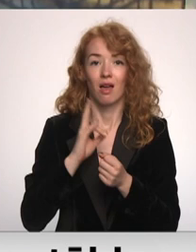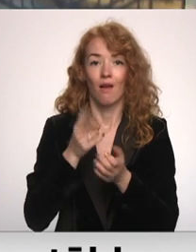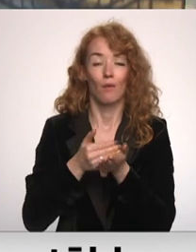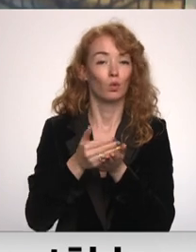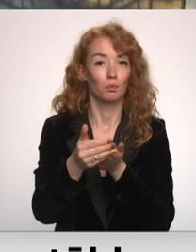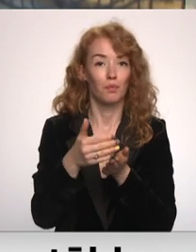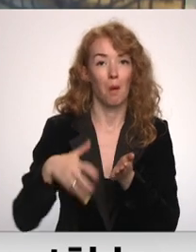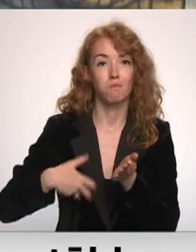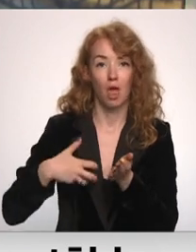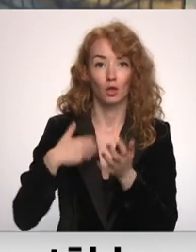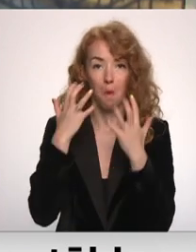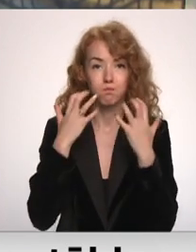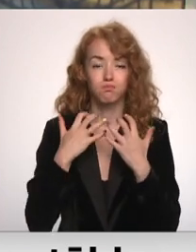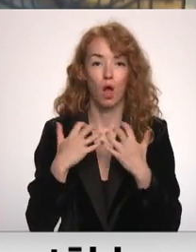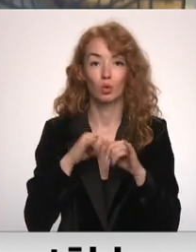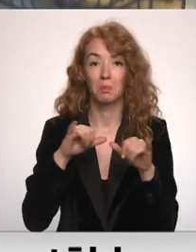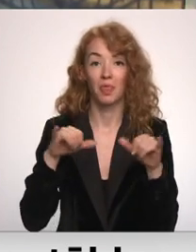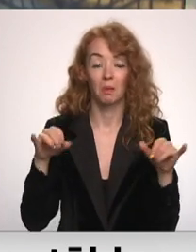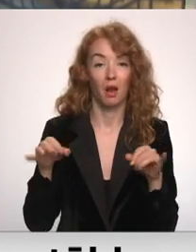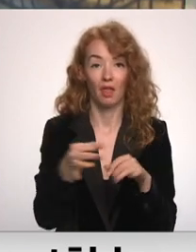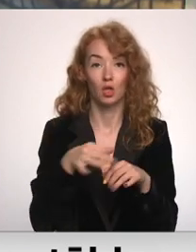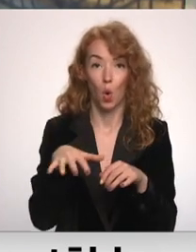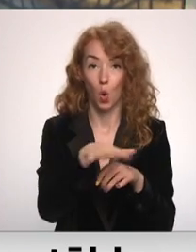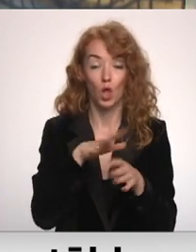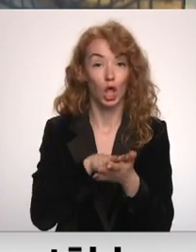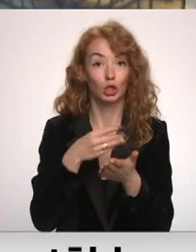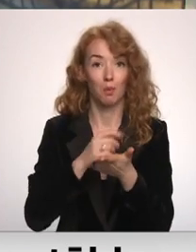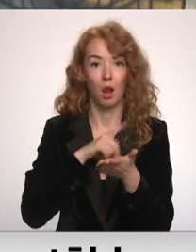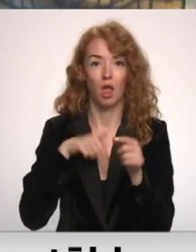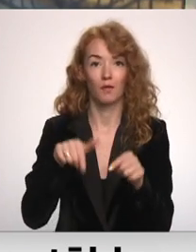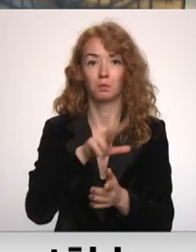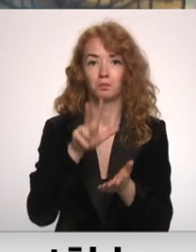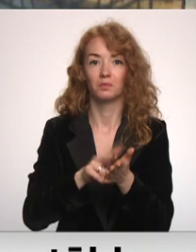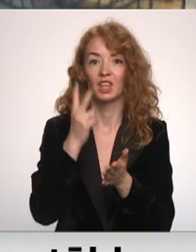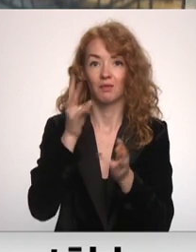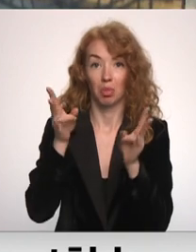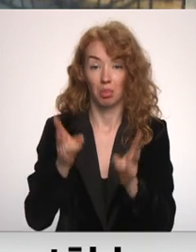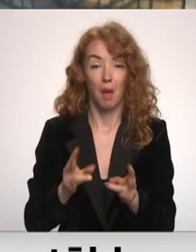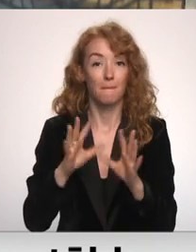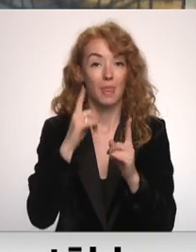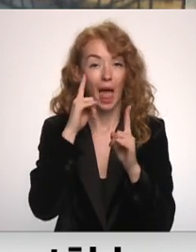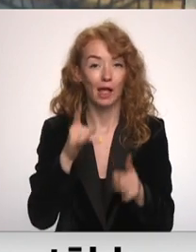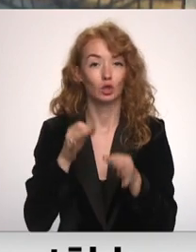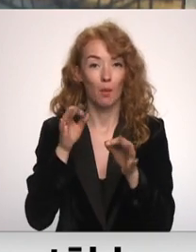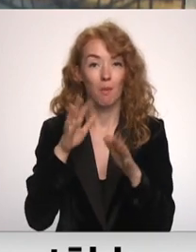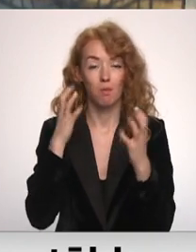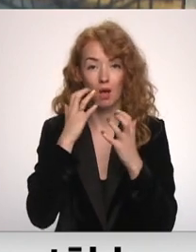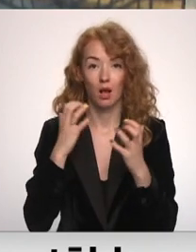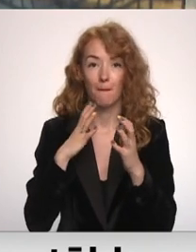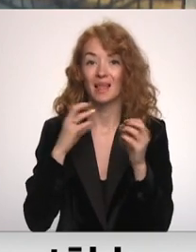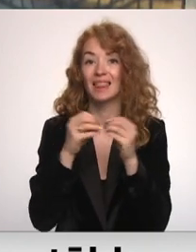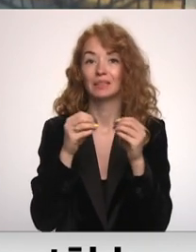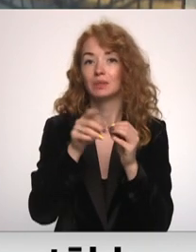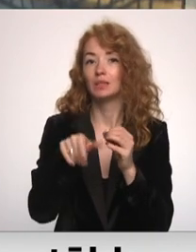turpināsies pērtiķu baku izplatība reģionā. Līdz šim mūsu valstī apstiprināti 2 gadījumi, taču aizdomas par pērtiķu bakām bijušas